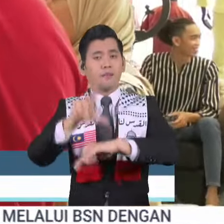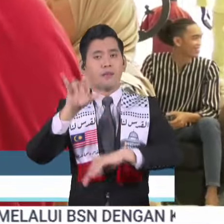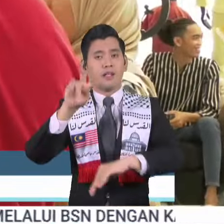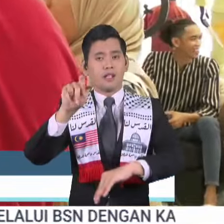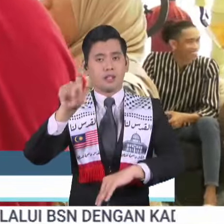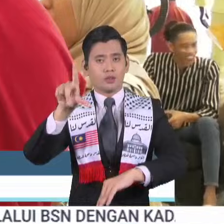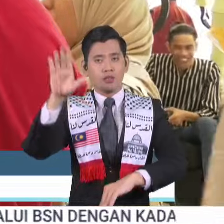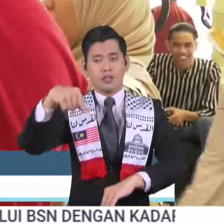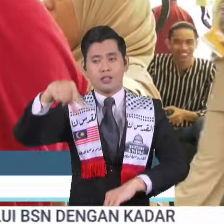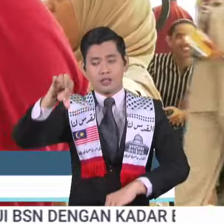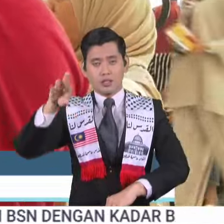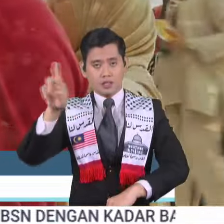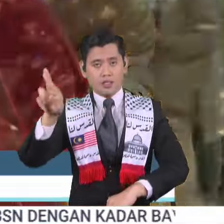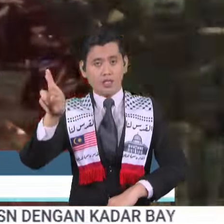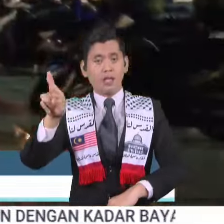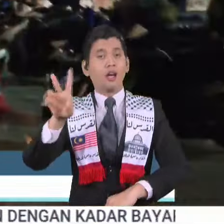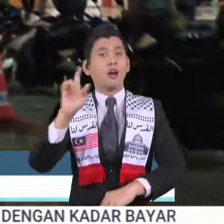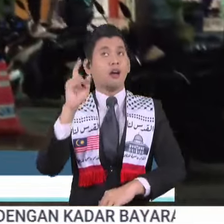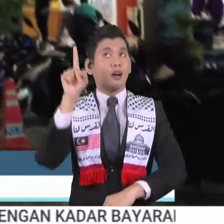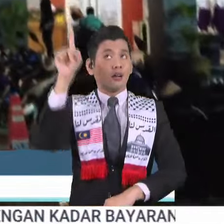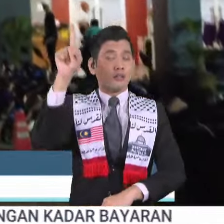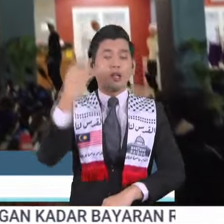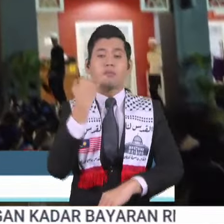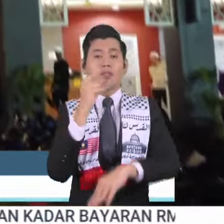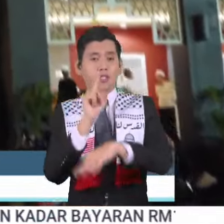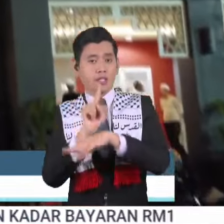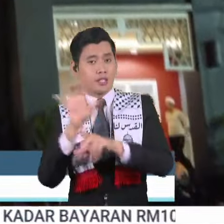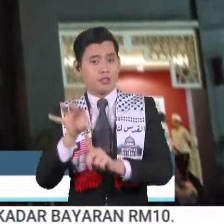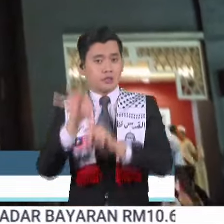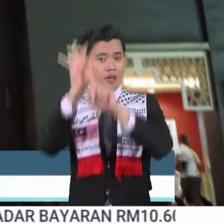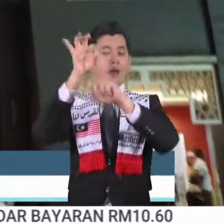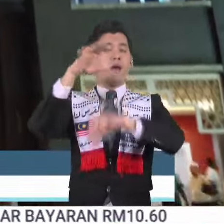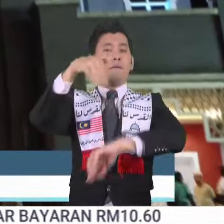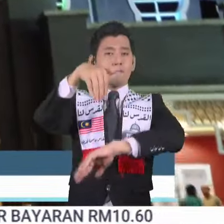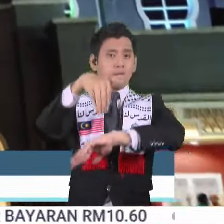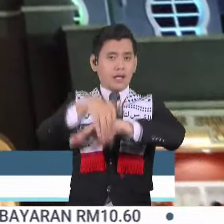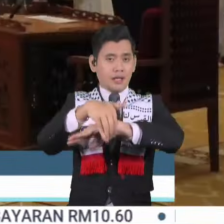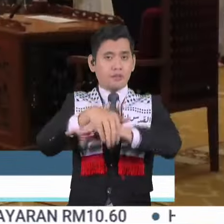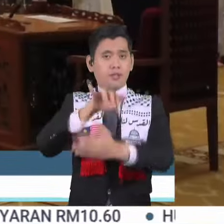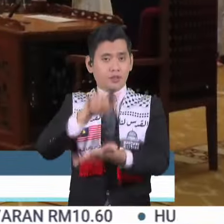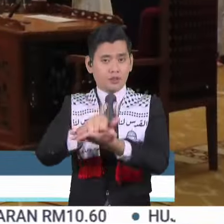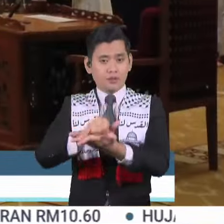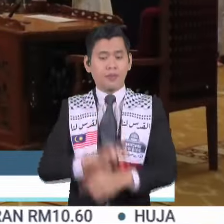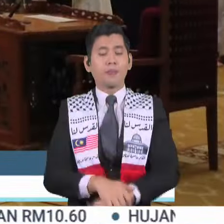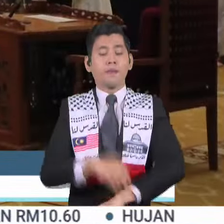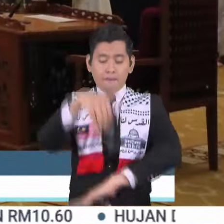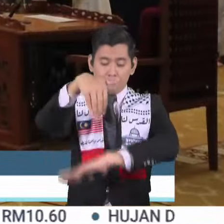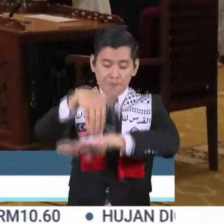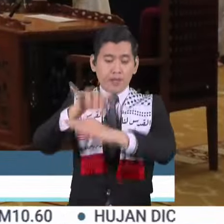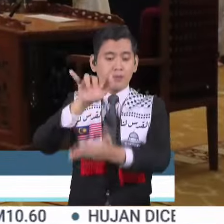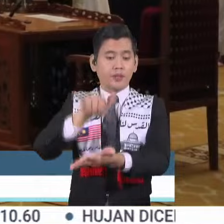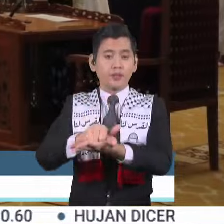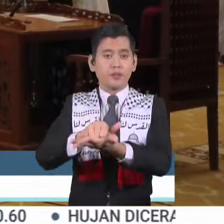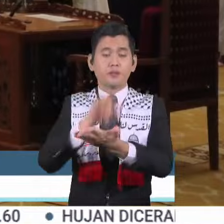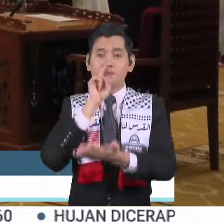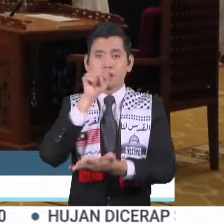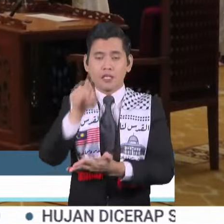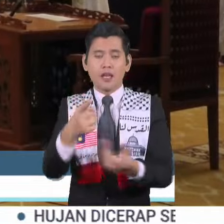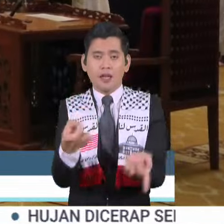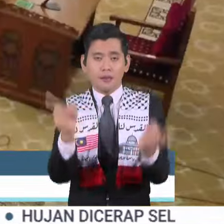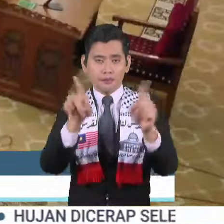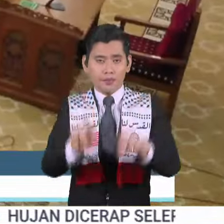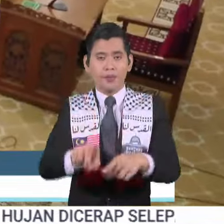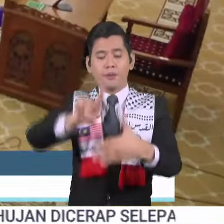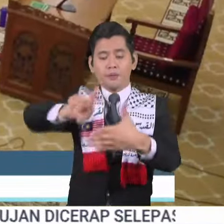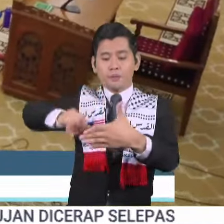sahaja. Allah menjanjikan pelbagai keistimewaan pada malam penuh keberkatan itu. Malah, ia hanya berlaku